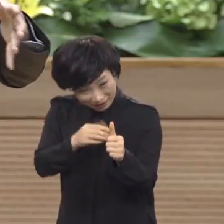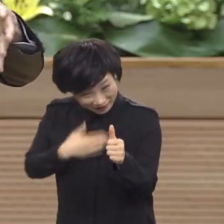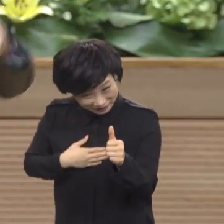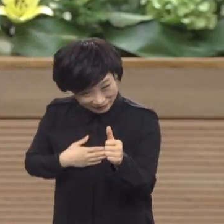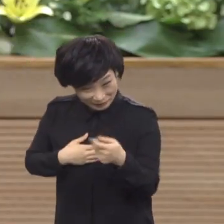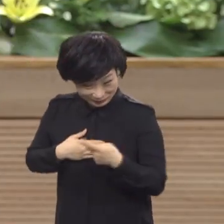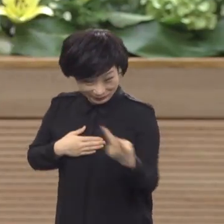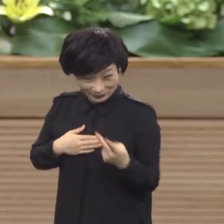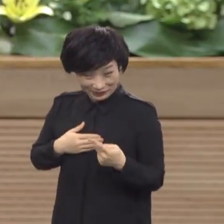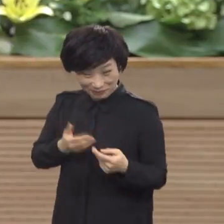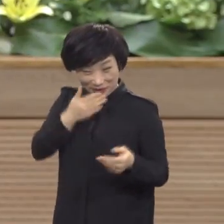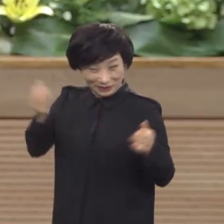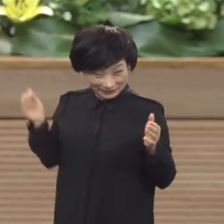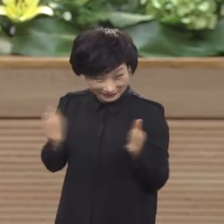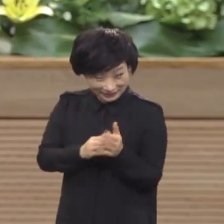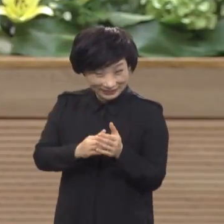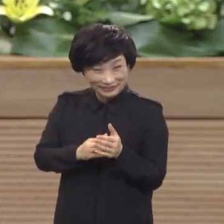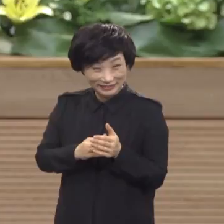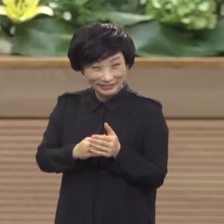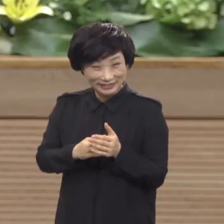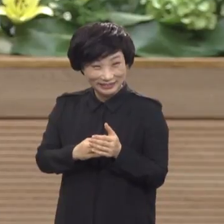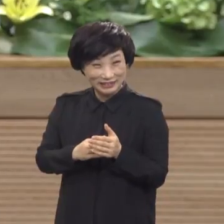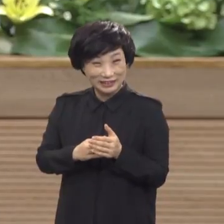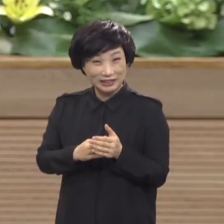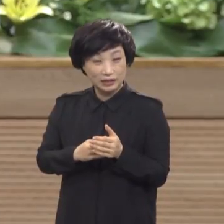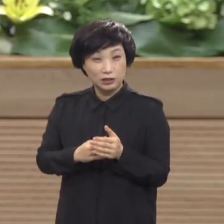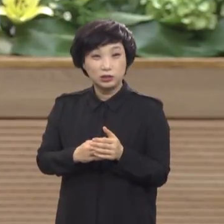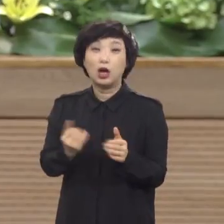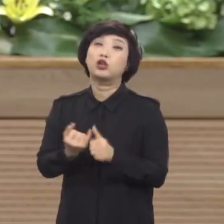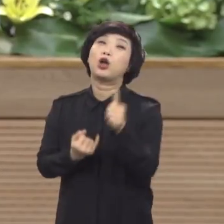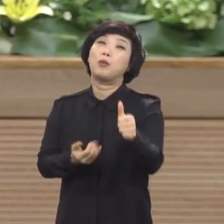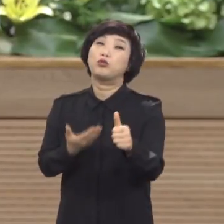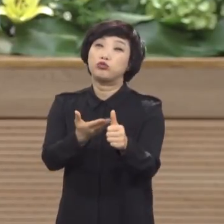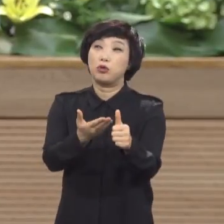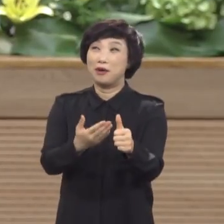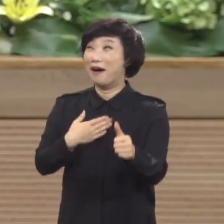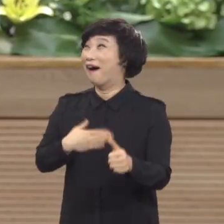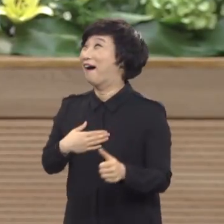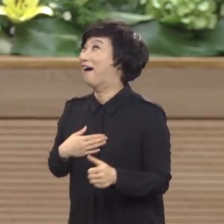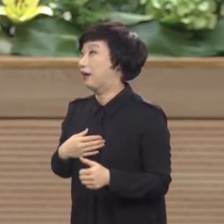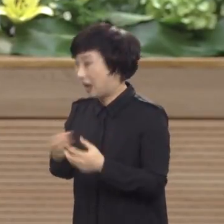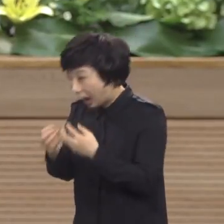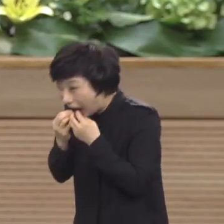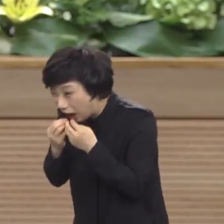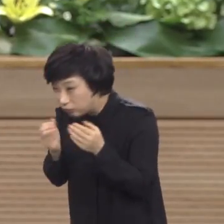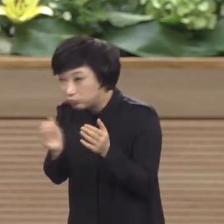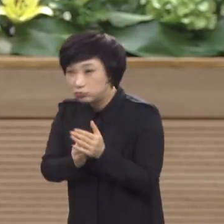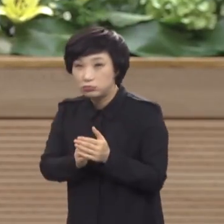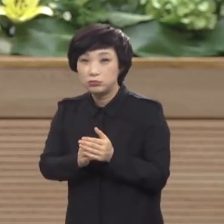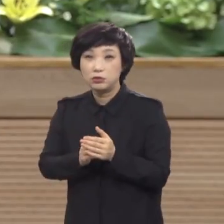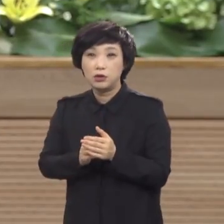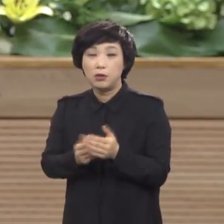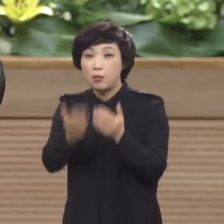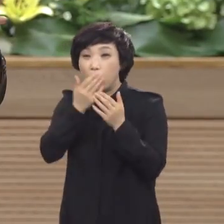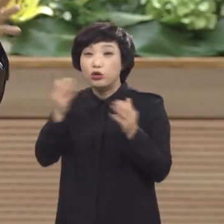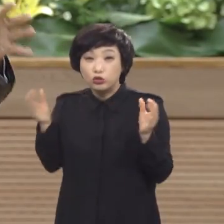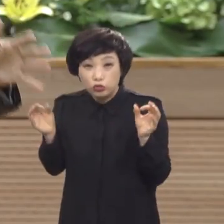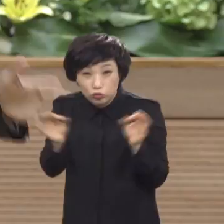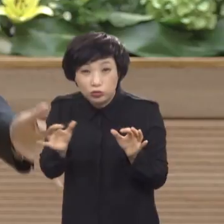우리 내위가 한번 그래 보자고 해서 남편도 줘서 먹었어. 먹는